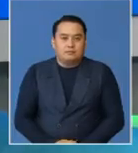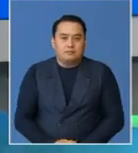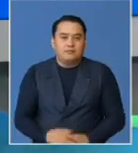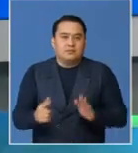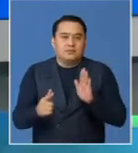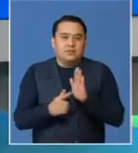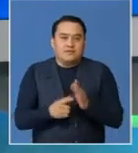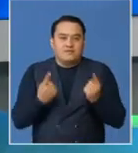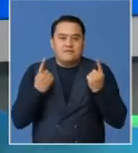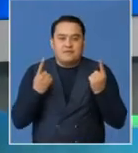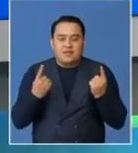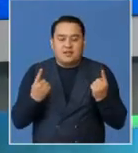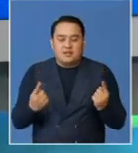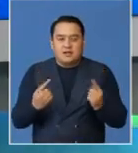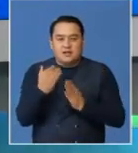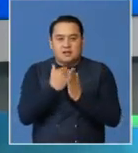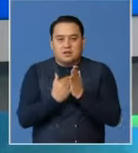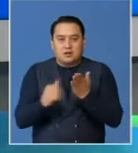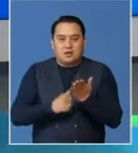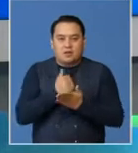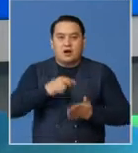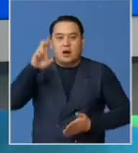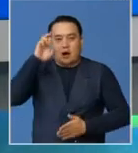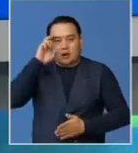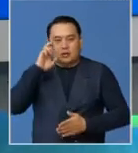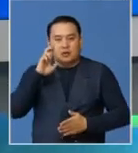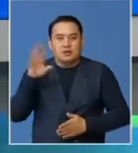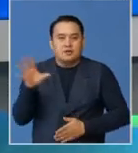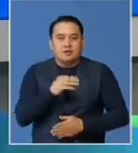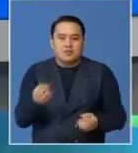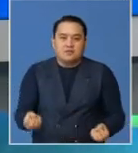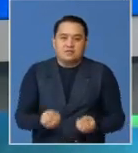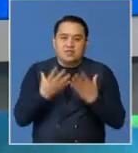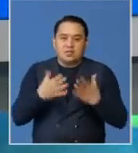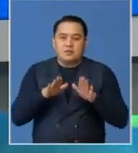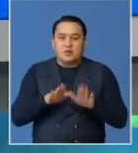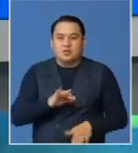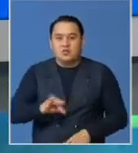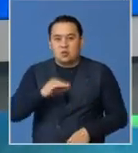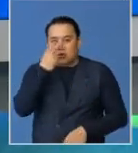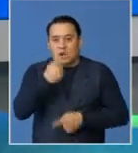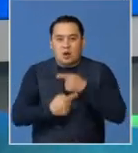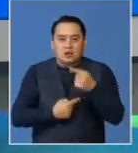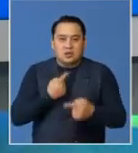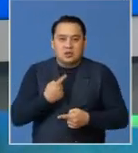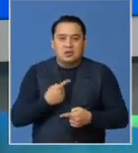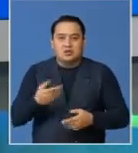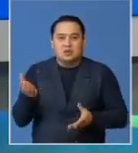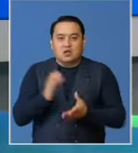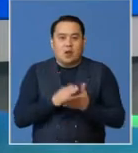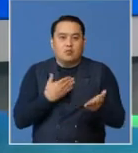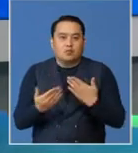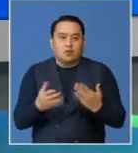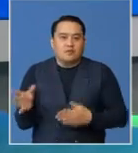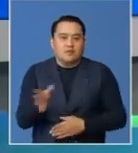Семь граней Великой Степи. Новая статья главы государства затрагивает сокровенные нити истории, традиции, быта. Его значимость обсуждают